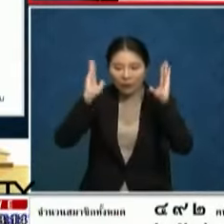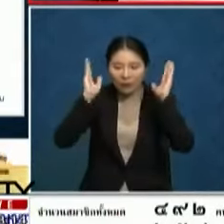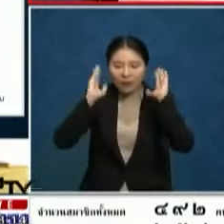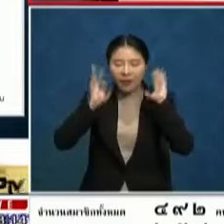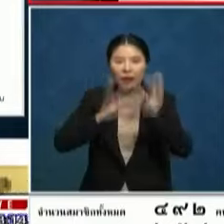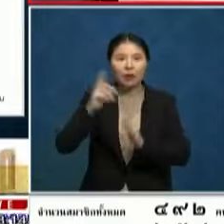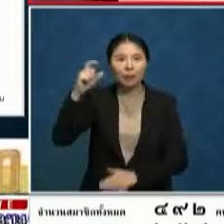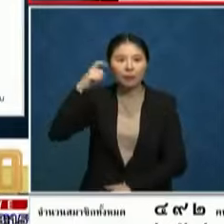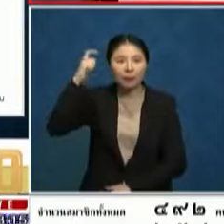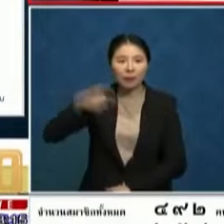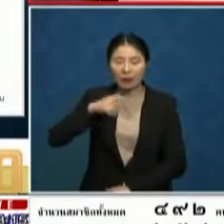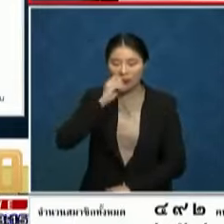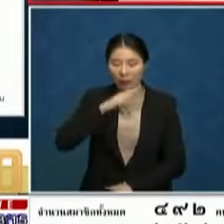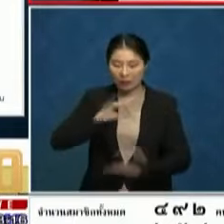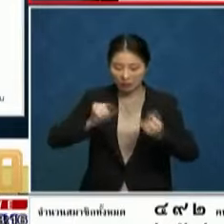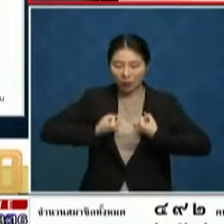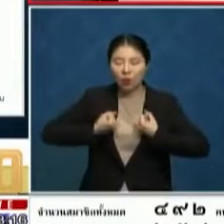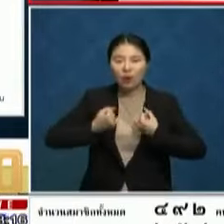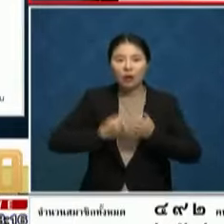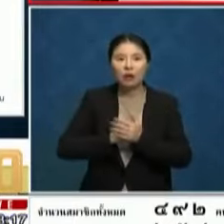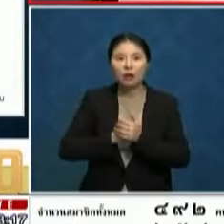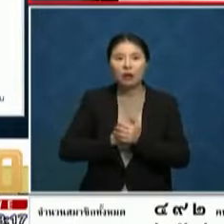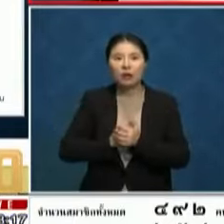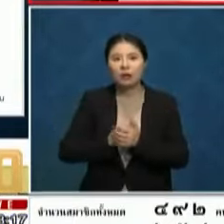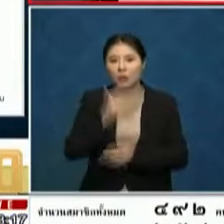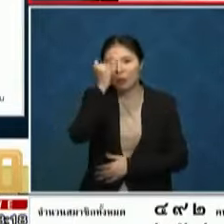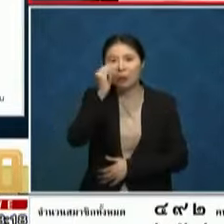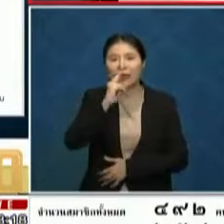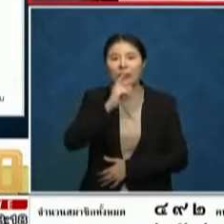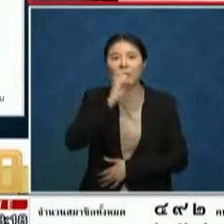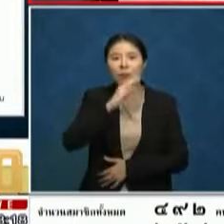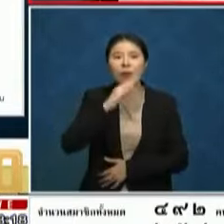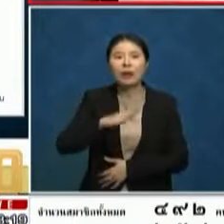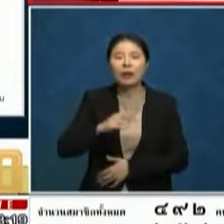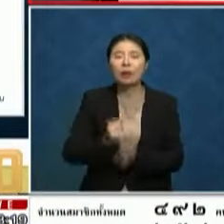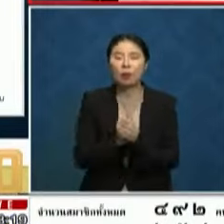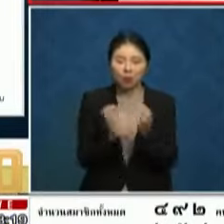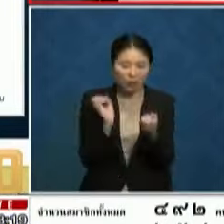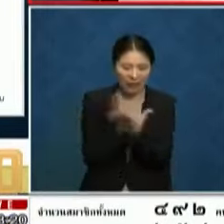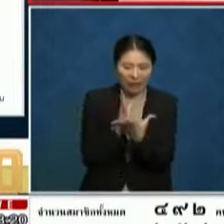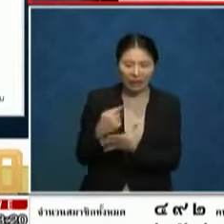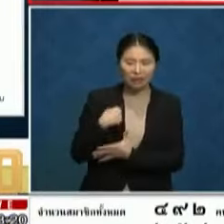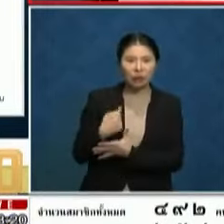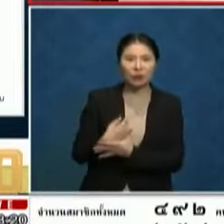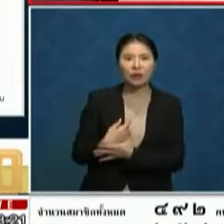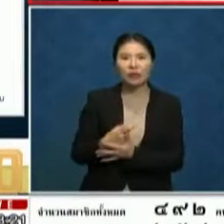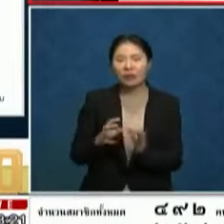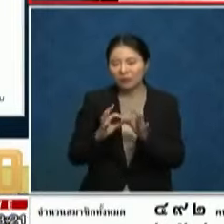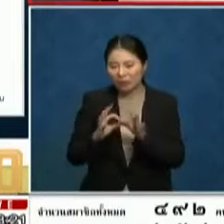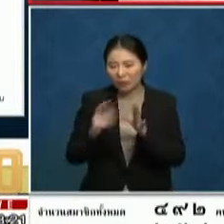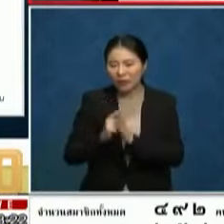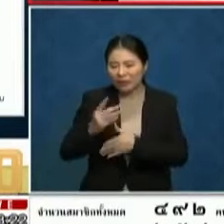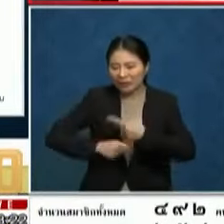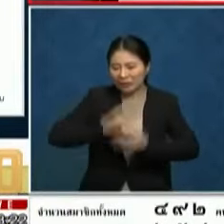าเก็บวันละเท่าไหร่ก็ไปรีดไถไข่เอาเป็นว่าคุณสามารถไปหาแรงงานพม่าหรือว่าเจ้าของแผงพม่าได้ไหมว่